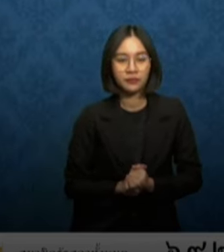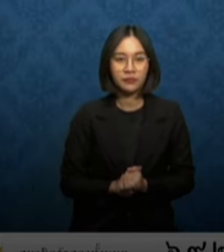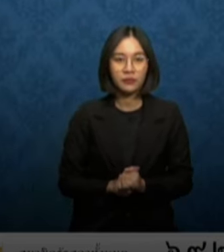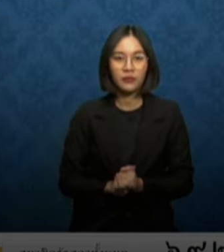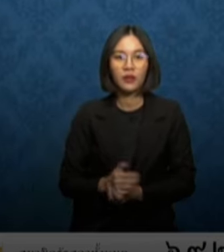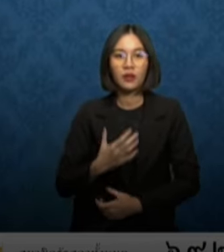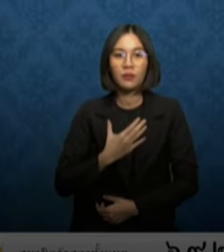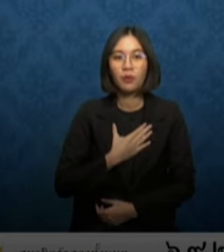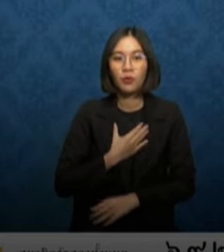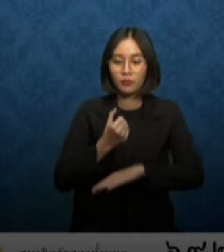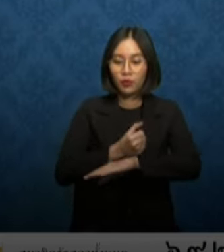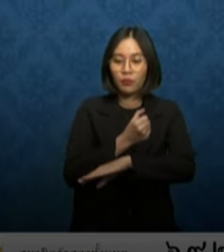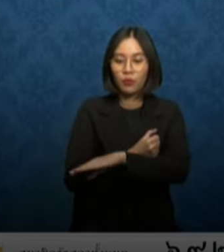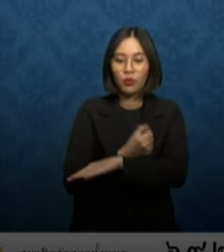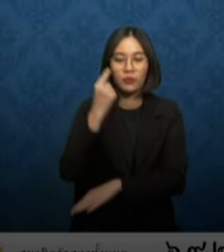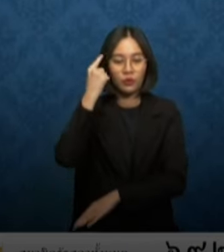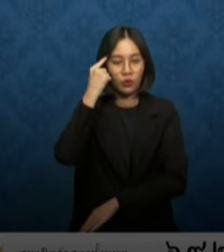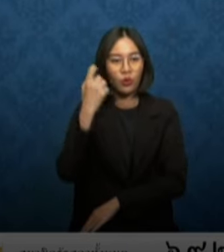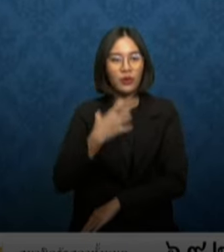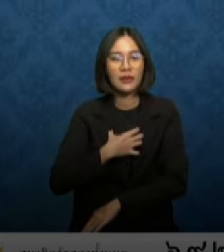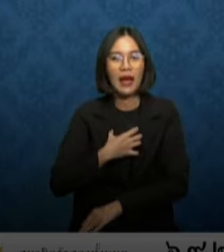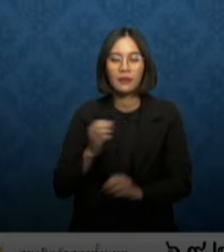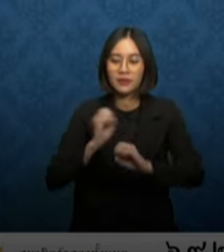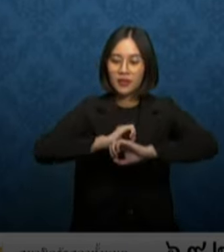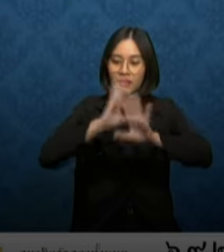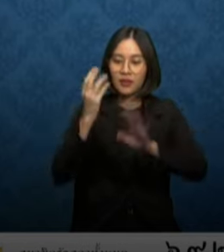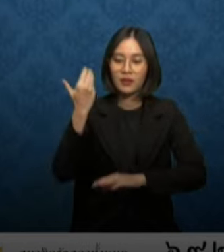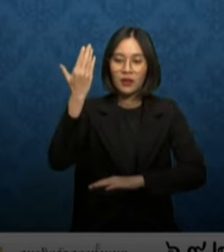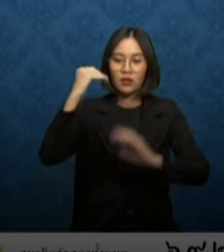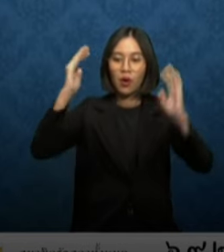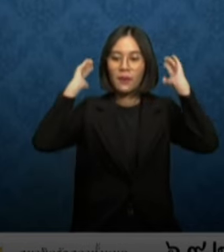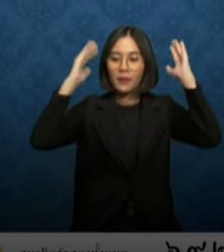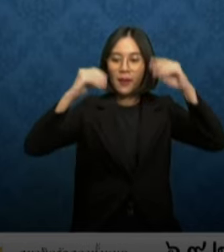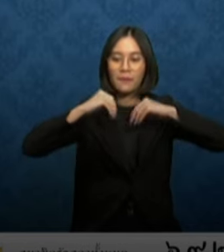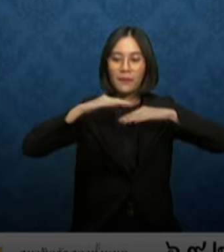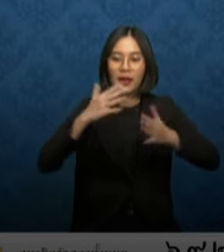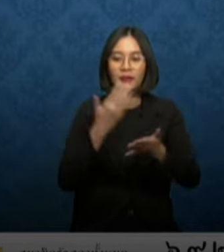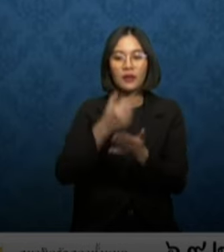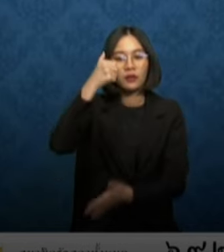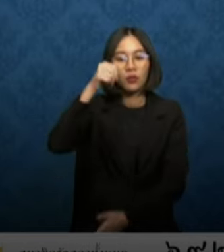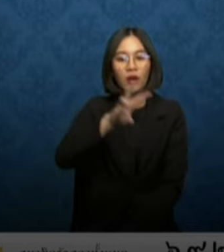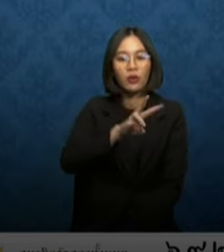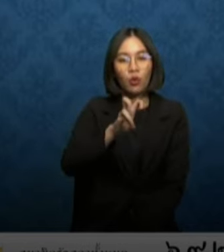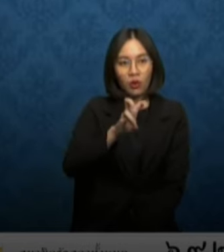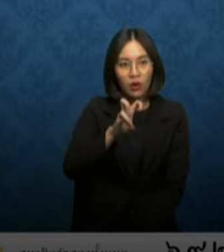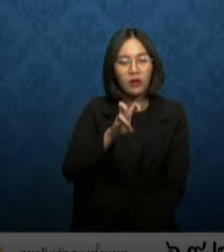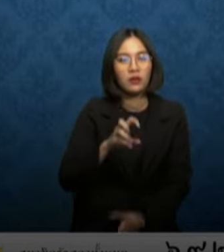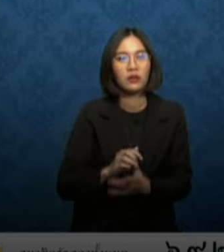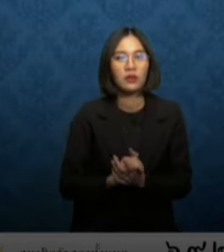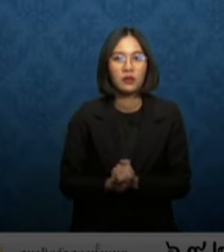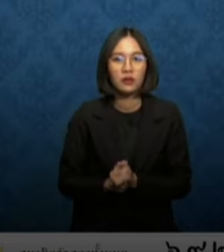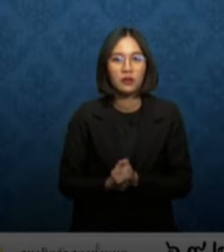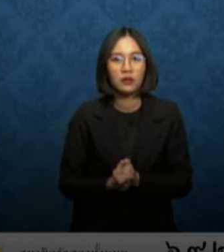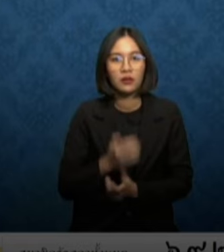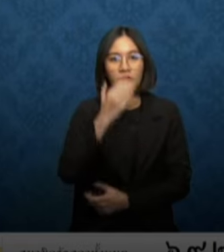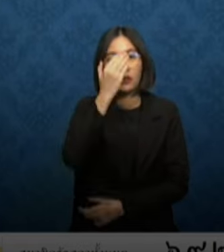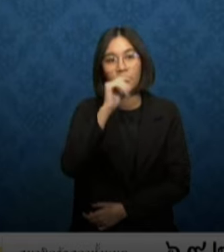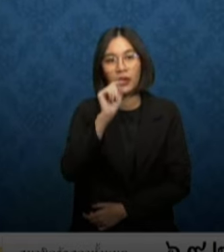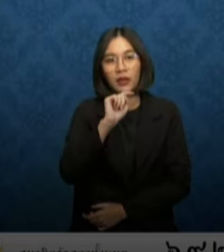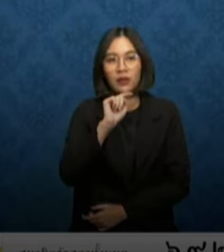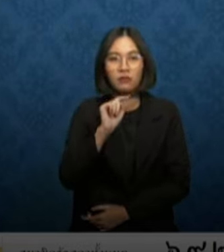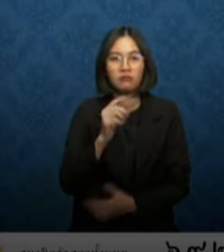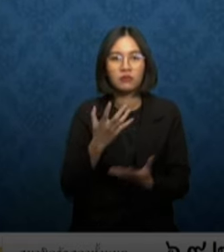ผมและพี่น้องแรงงานอยากทราบความชัดเจนที่ท่านเคยหาเสียงกับพี่น้องแรงงาน 600บาทต่อวันนะครับเพราะนอก